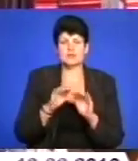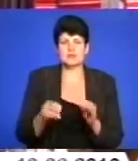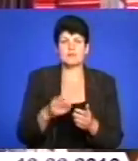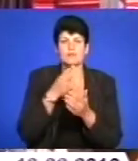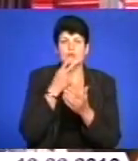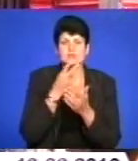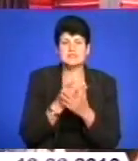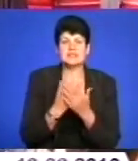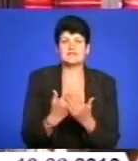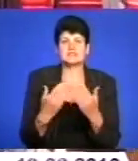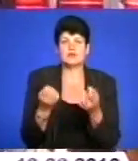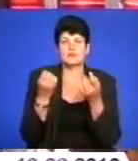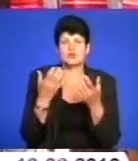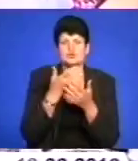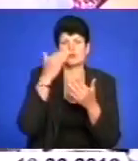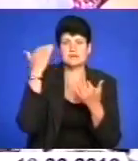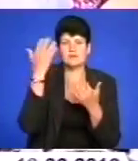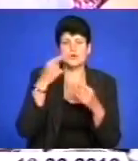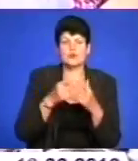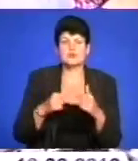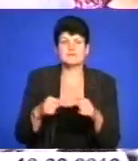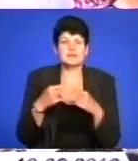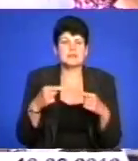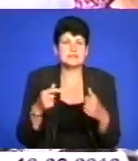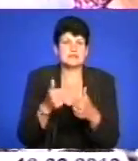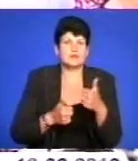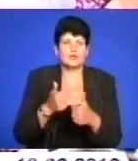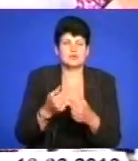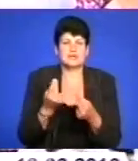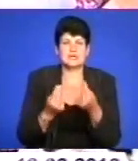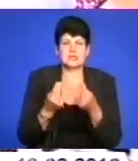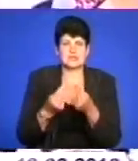показали виставу «Просто небо», а також організували різноманітні конкурси, ігри та розваги.